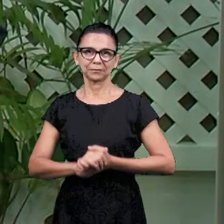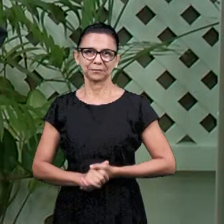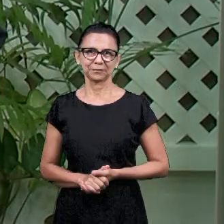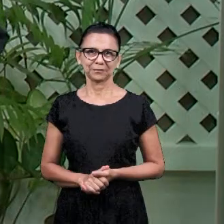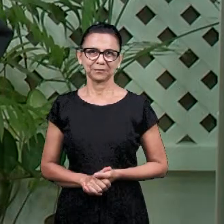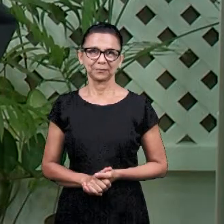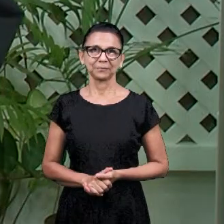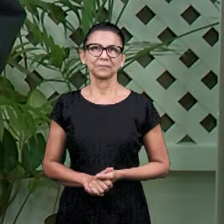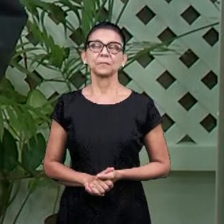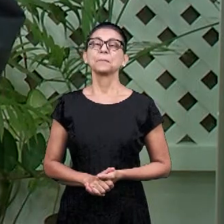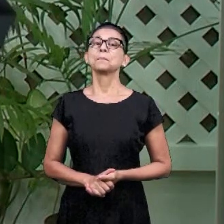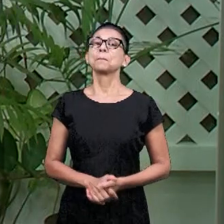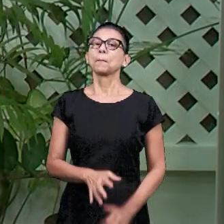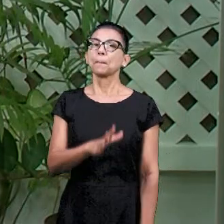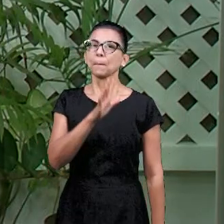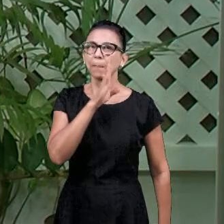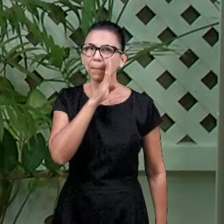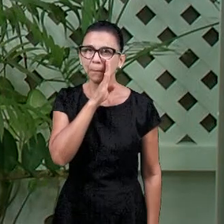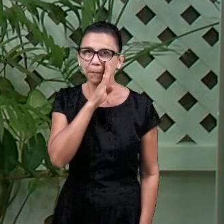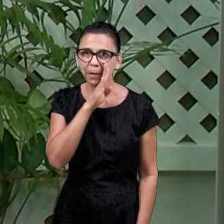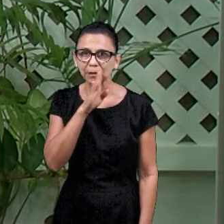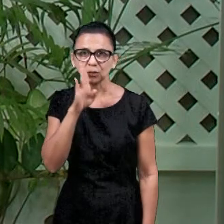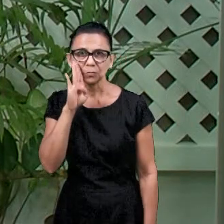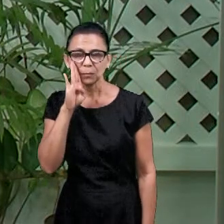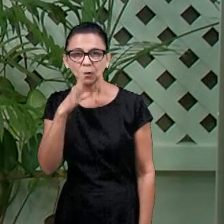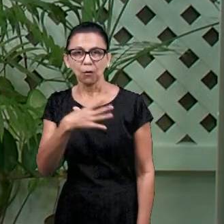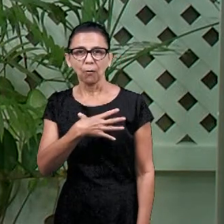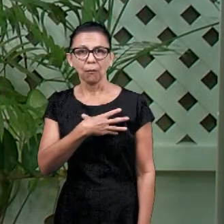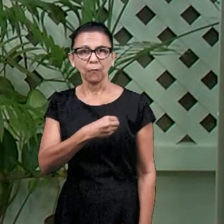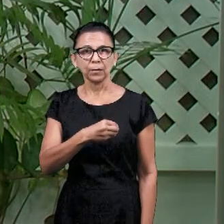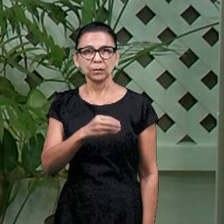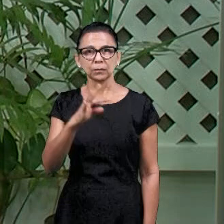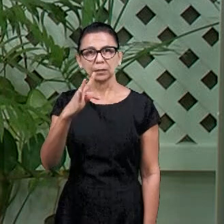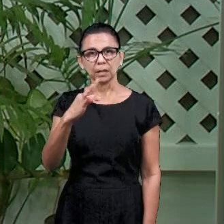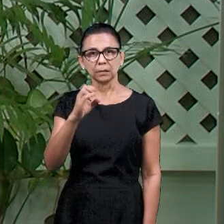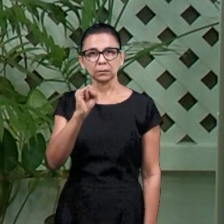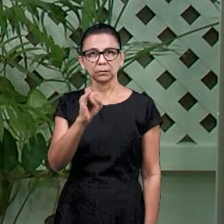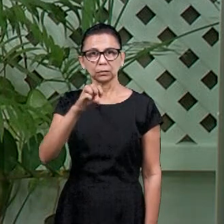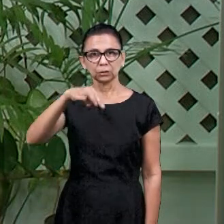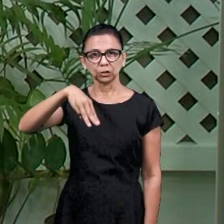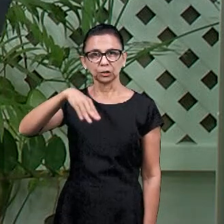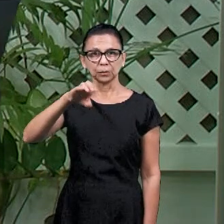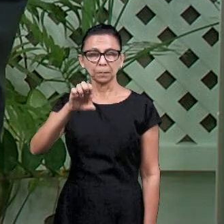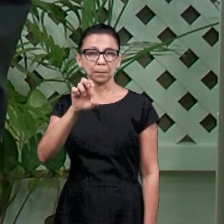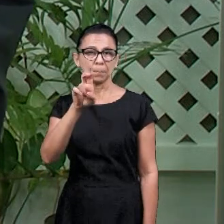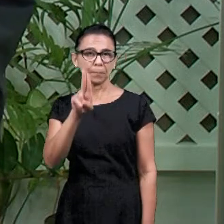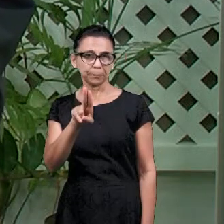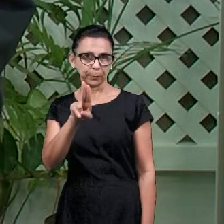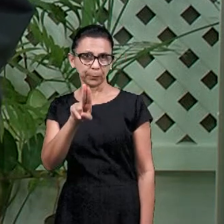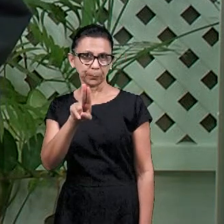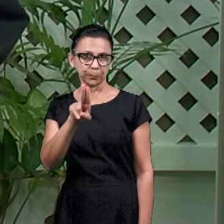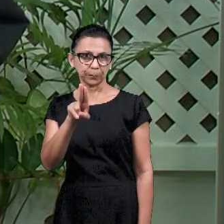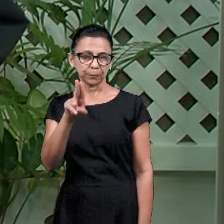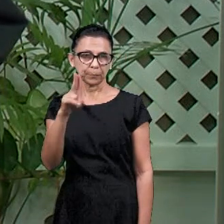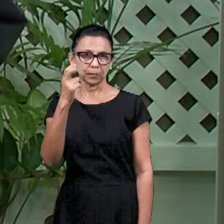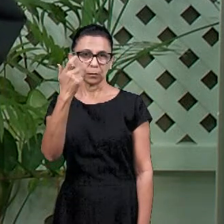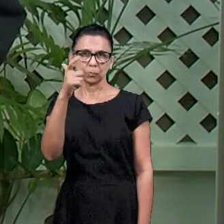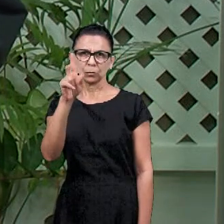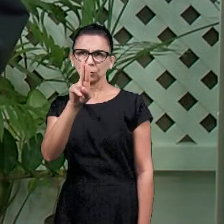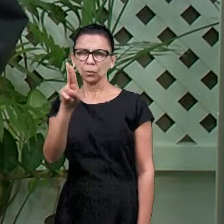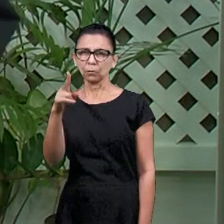étaient dans l'événement. Et là, on dit Bartimée, fils de Timée. Timée, c'était un autre